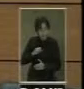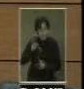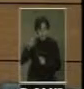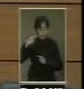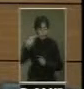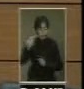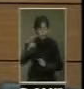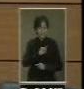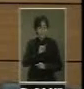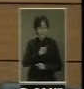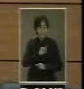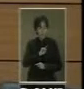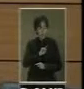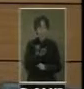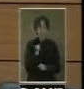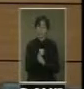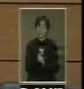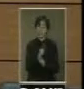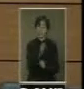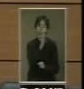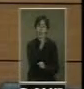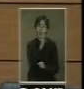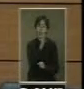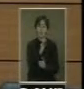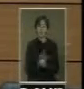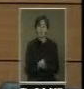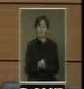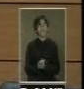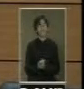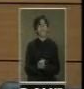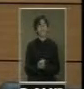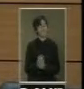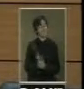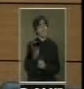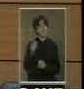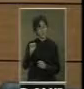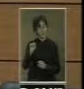ฒน์ธรรมเพชรนี่เป็นเรื่องโกหกของนายสุนัยทั้งสิ้น